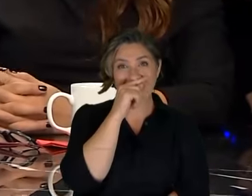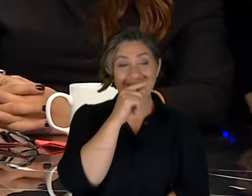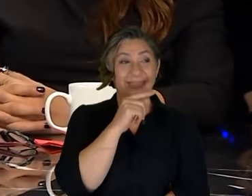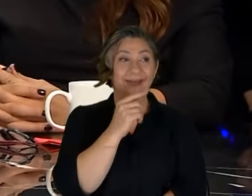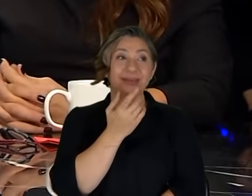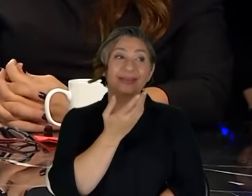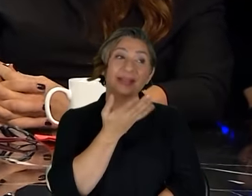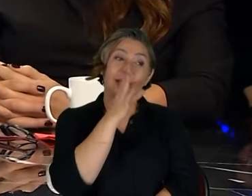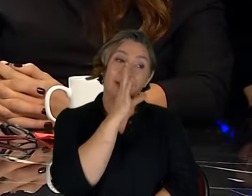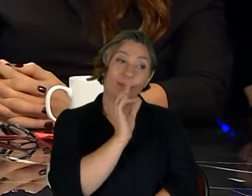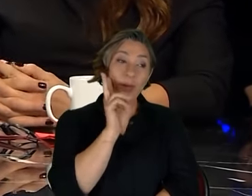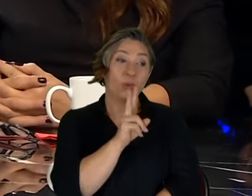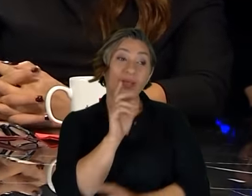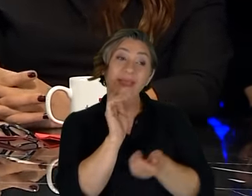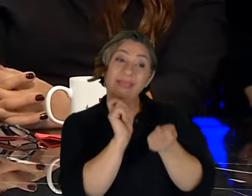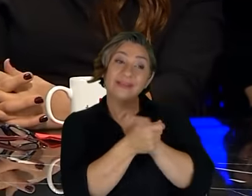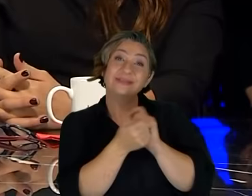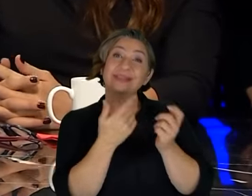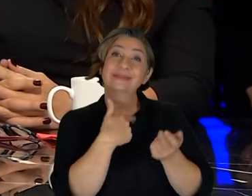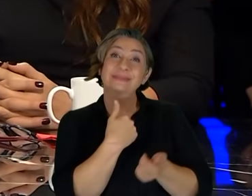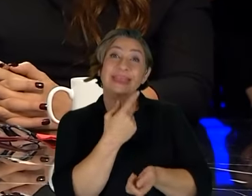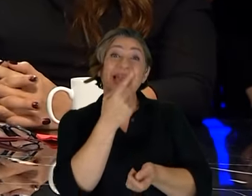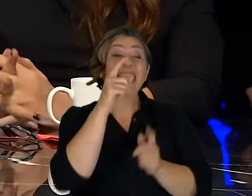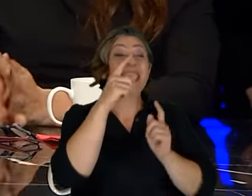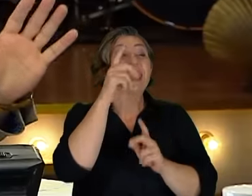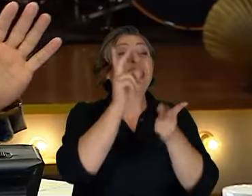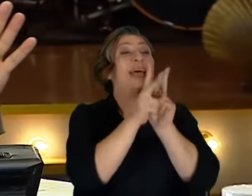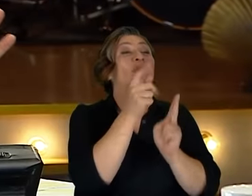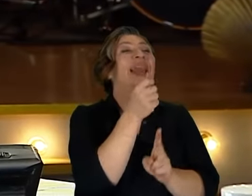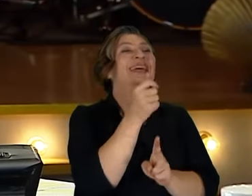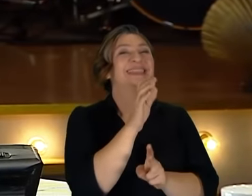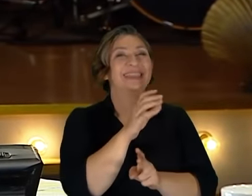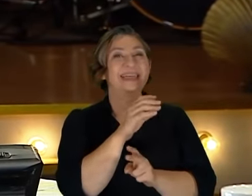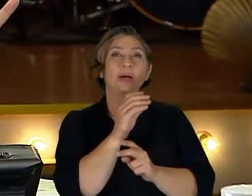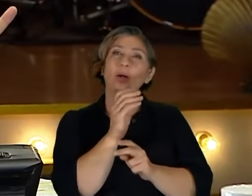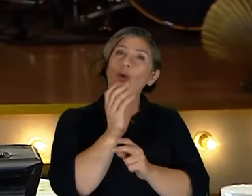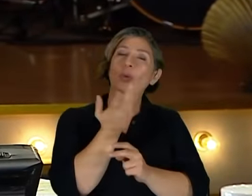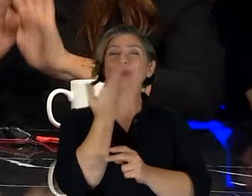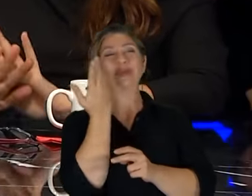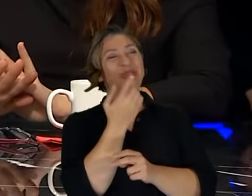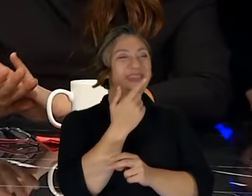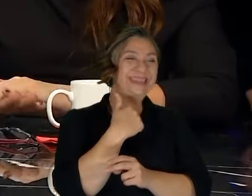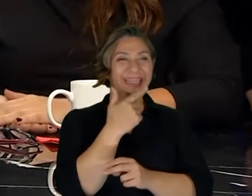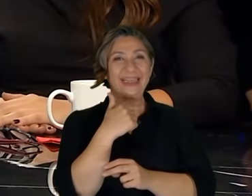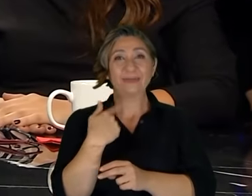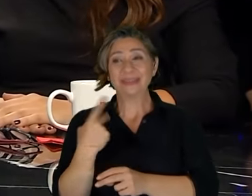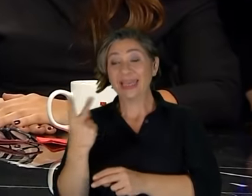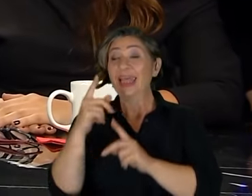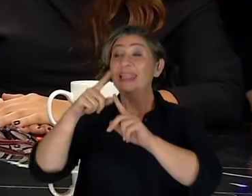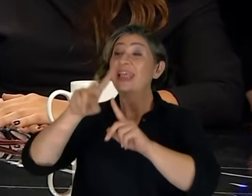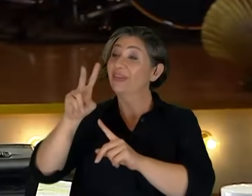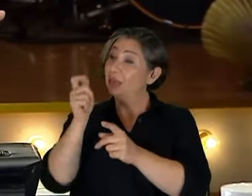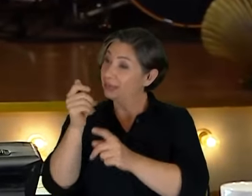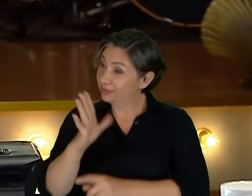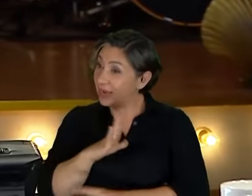Ha yani işte kime göre değişir tabii yani biz tiyatro iki... Lirası. Tiyatro lirası. Tiyatro lirası olsun tatlı ama biz iki televizyon kişi... Televizyon lirası var, tiyatro